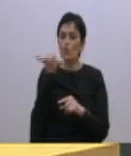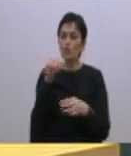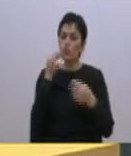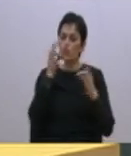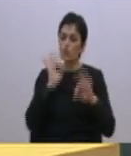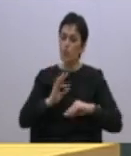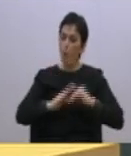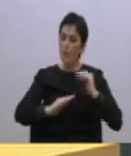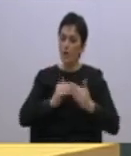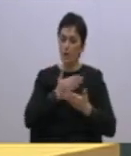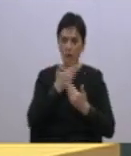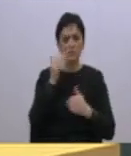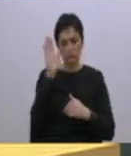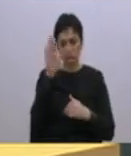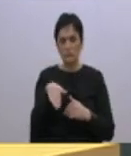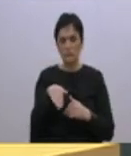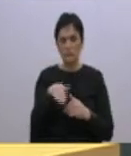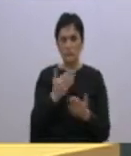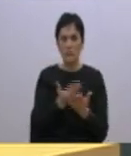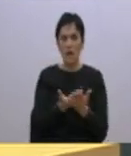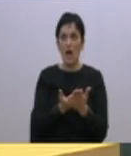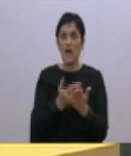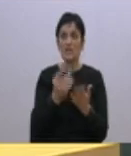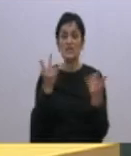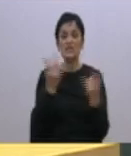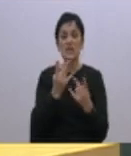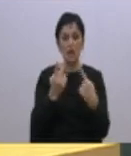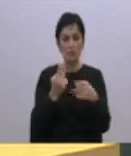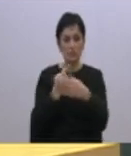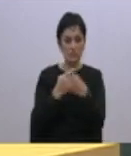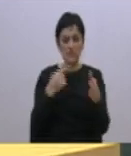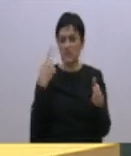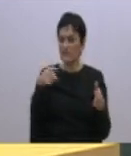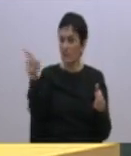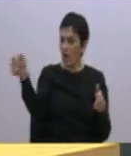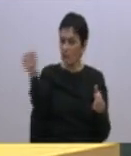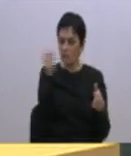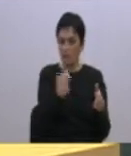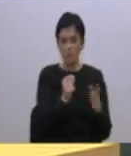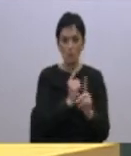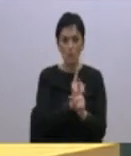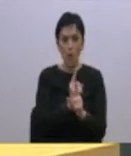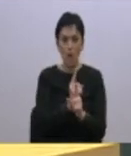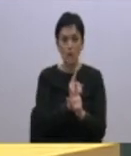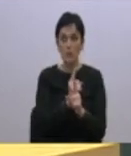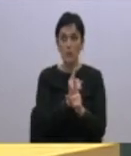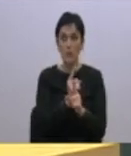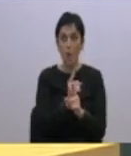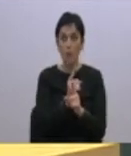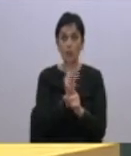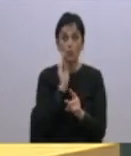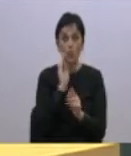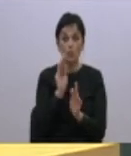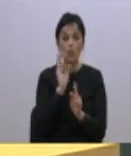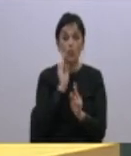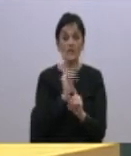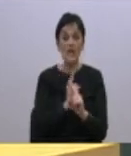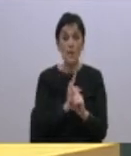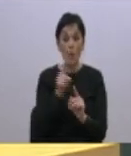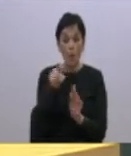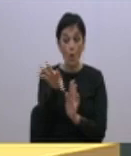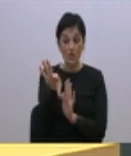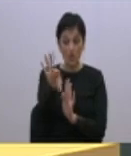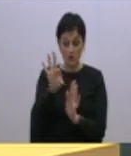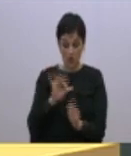და ამიტომ მოდი დავუშვათ, რომ რაღაც საჭიროებში ვინმეს სხვა დავასახელოთ კიდე მოადგილედ. იარა მოადგილეთ, რომ ირჩევ ადამიანს შენ